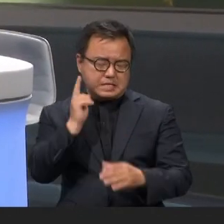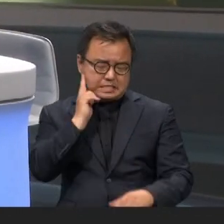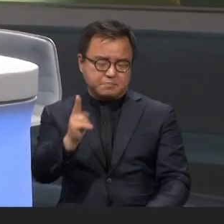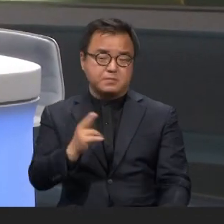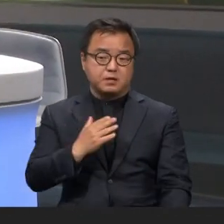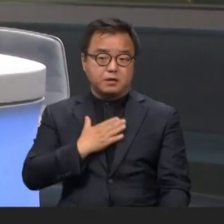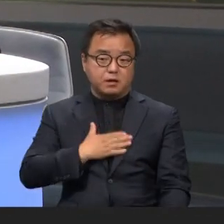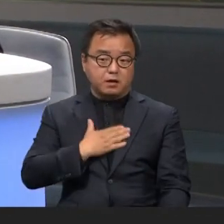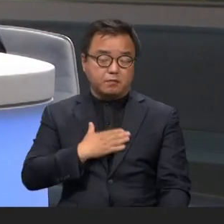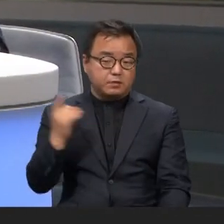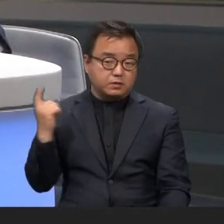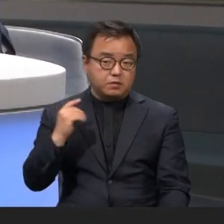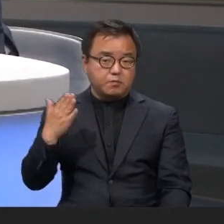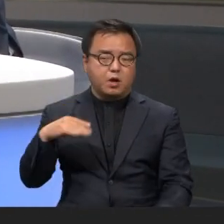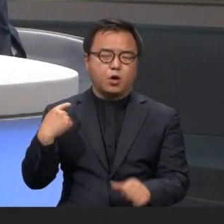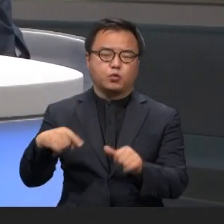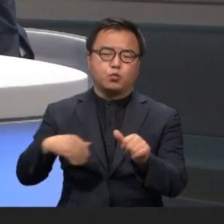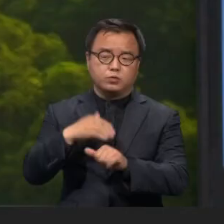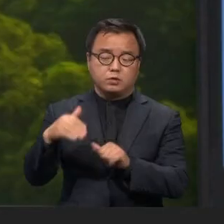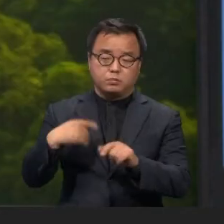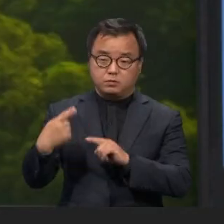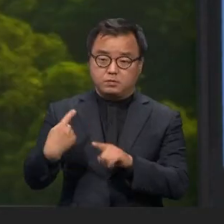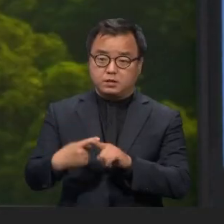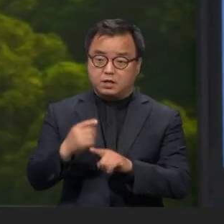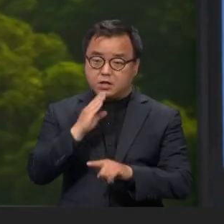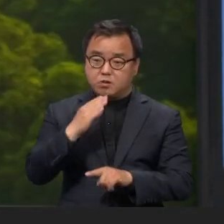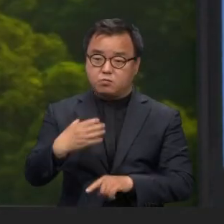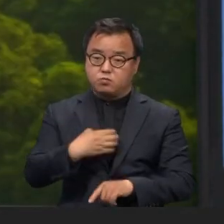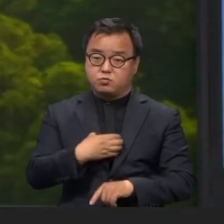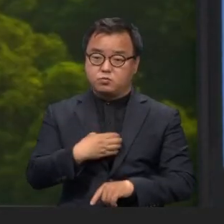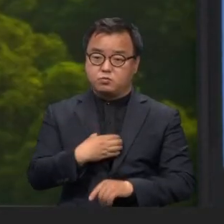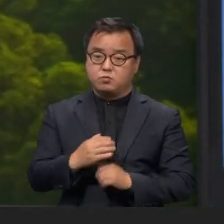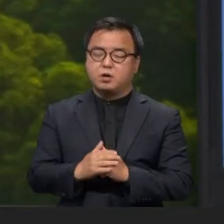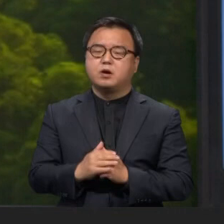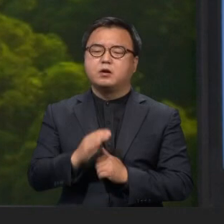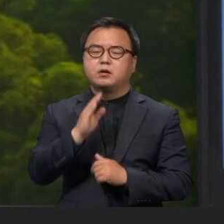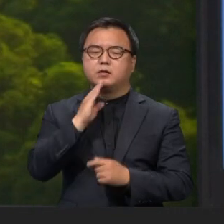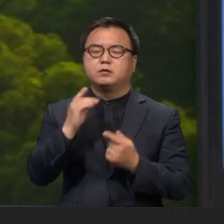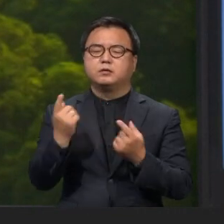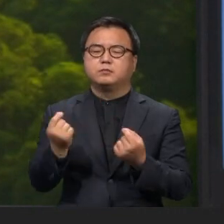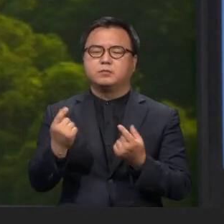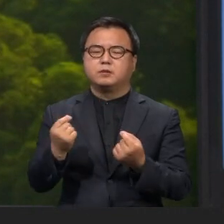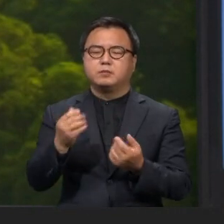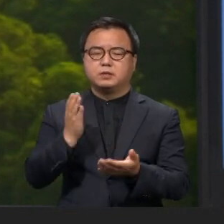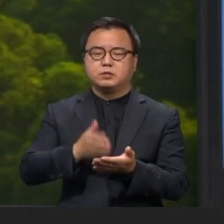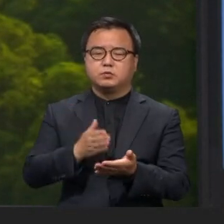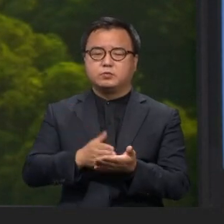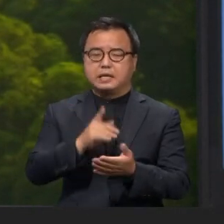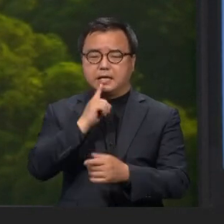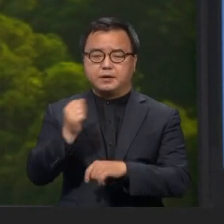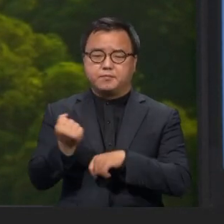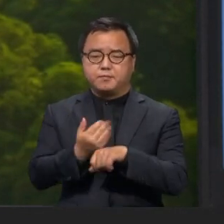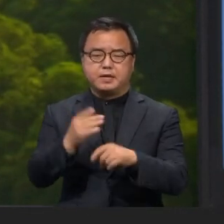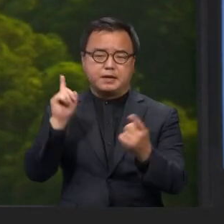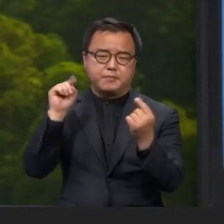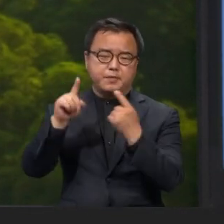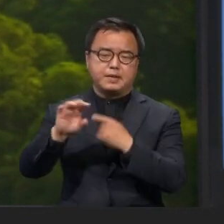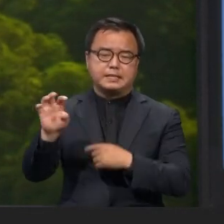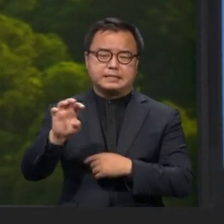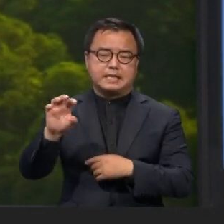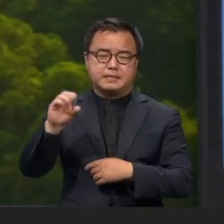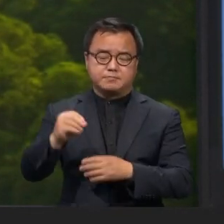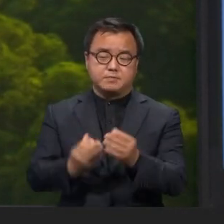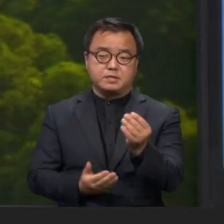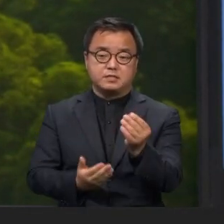그 6개 도 위기 라구요 애타 임자 에듀케이션 보도 함께 보시면요 이 매체는 연일 40만 명 넘는 확신 자가 나오는